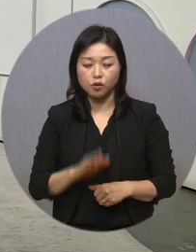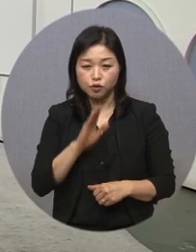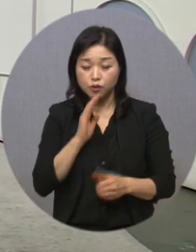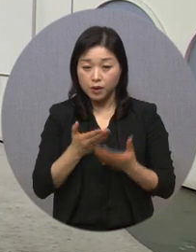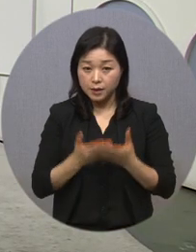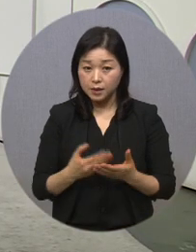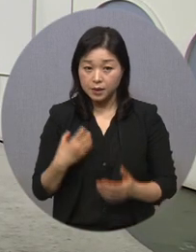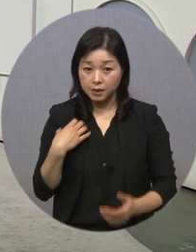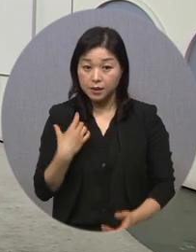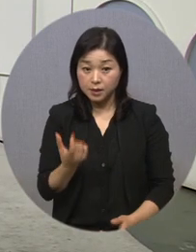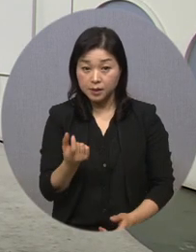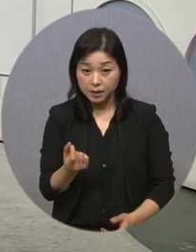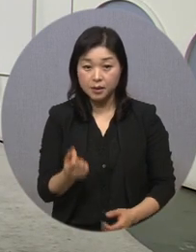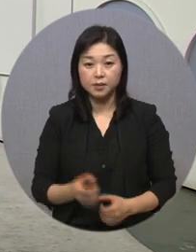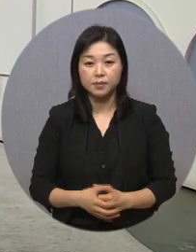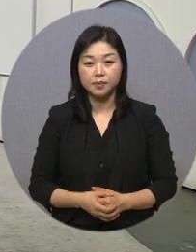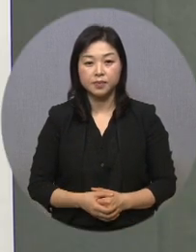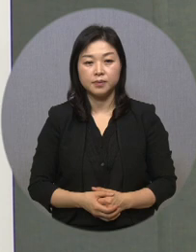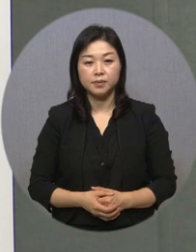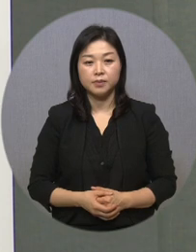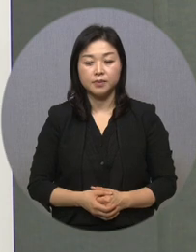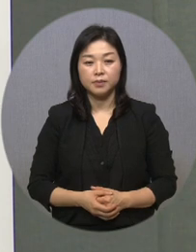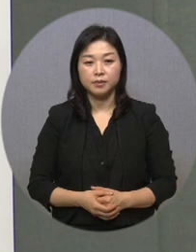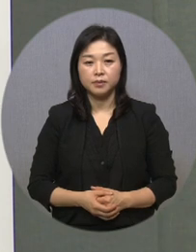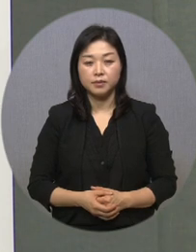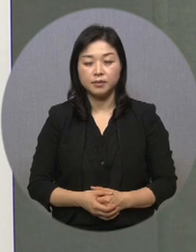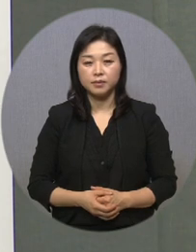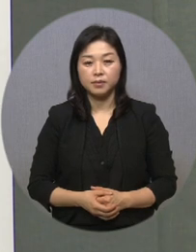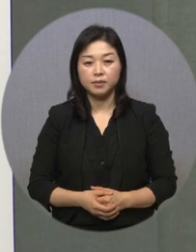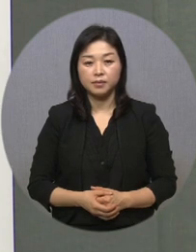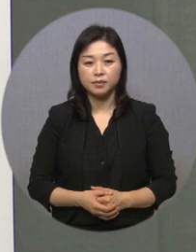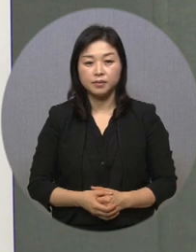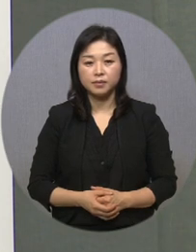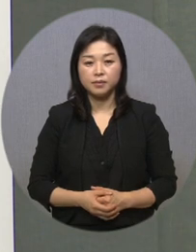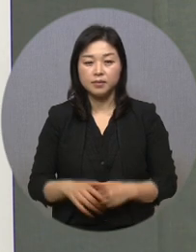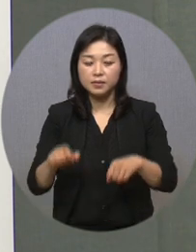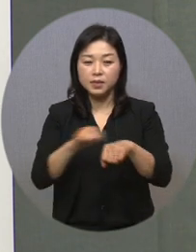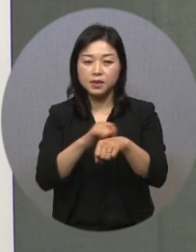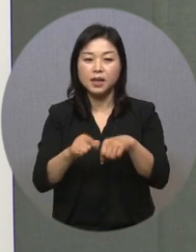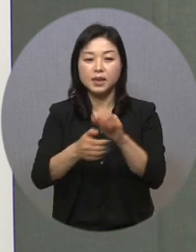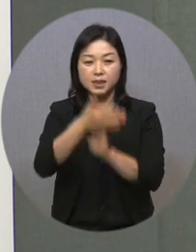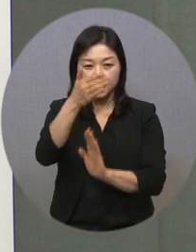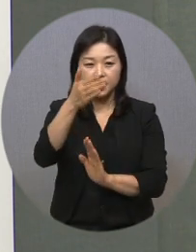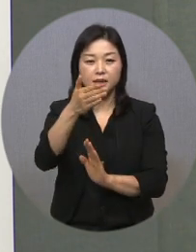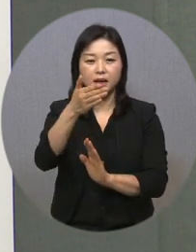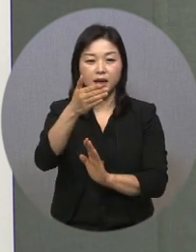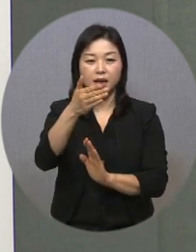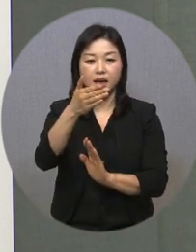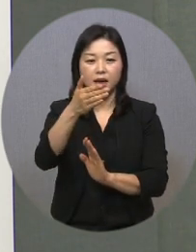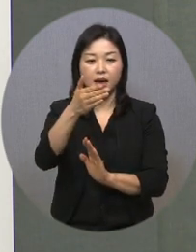중요한 직책이네요. 그 이 특례시의